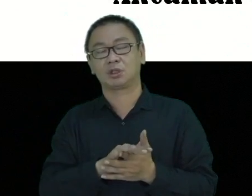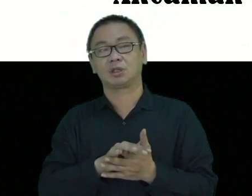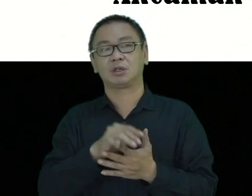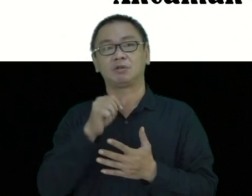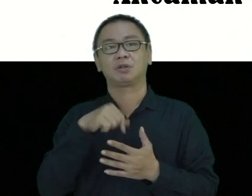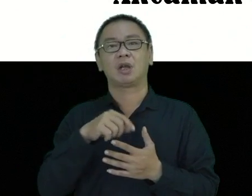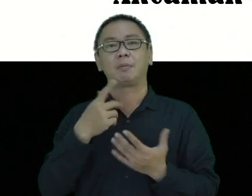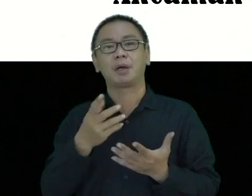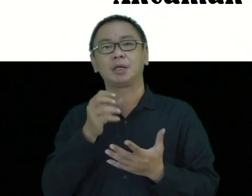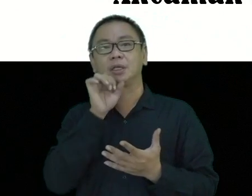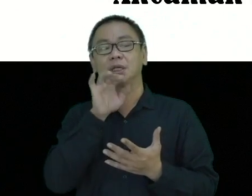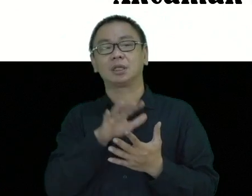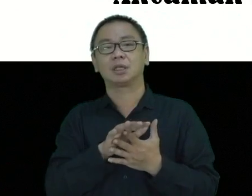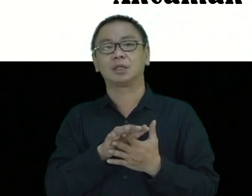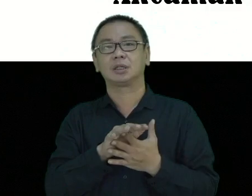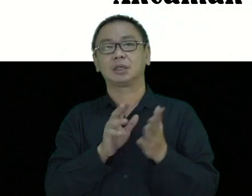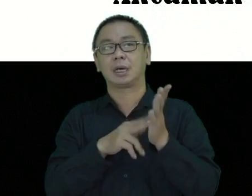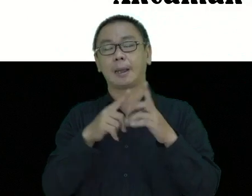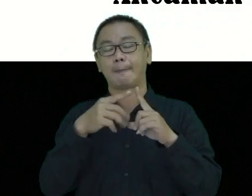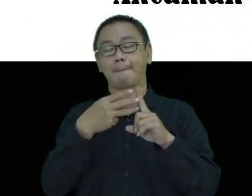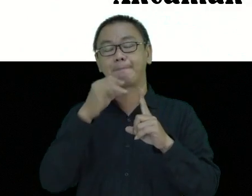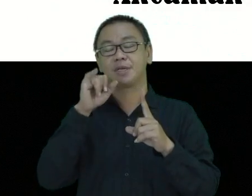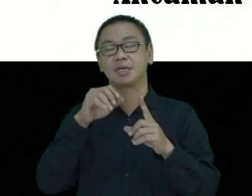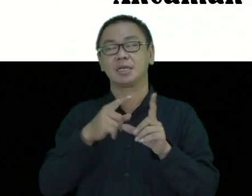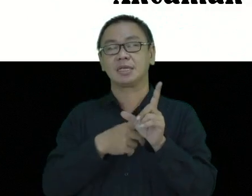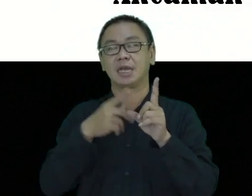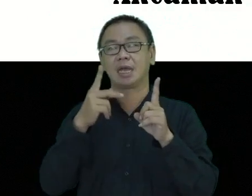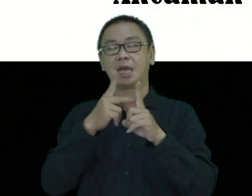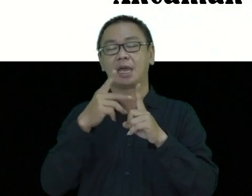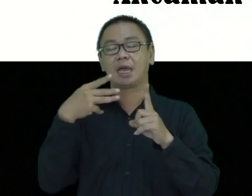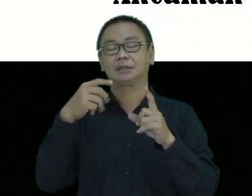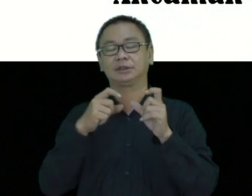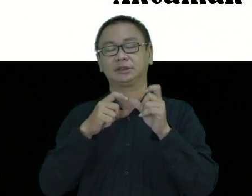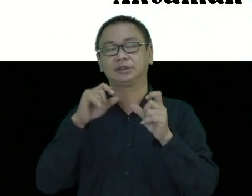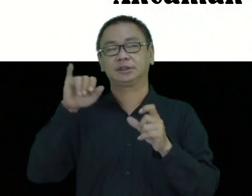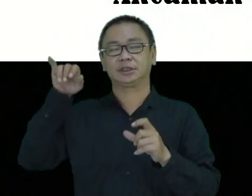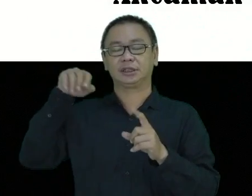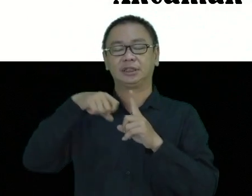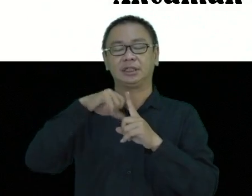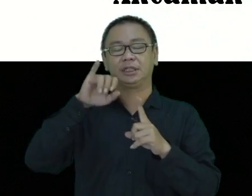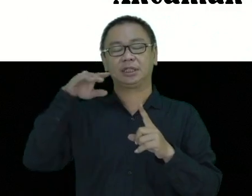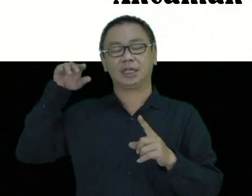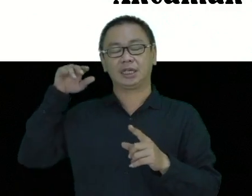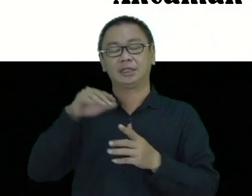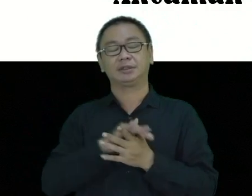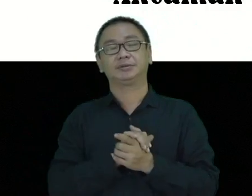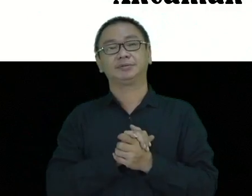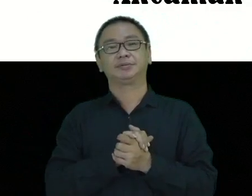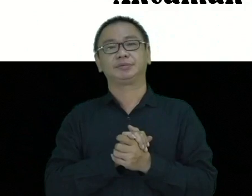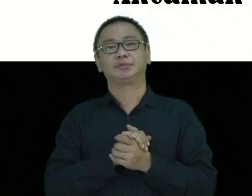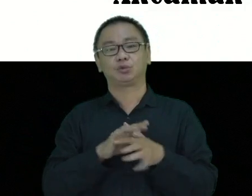yang dikatakan oleh Nabi Yehezkiel. Ketika kemudian dia melihat bagaimana tulang-tulang itu